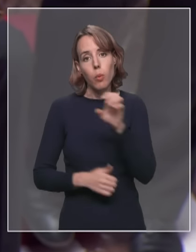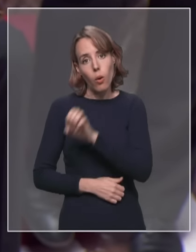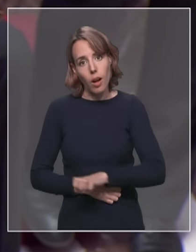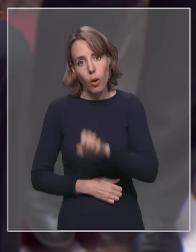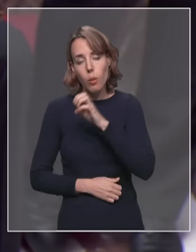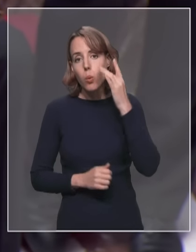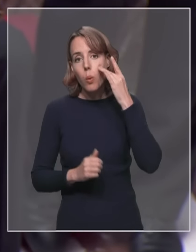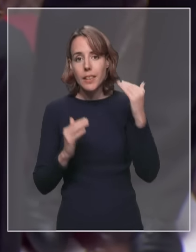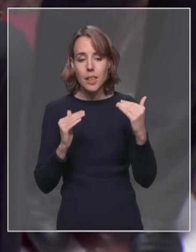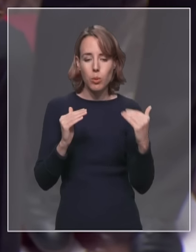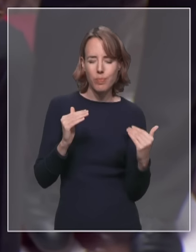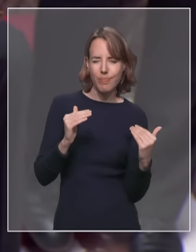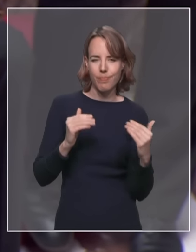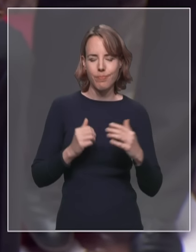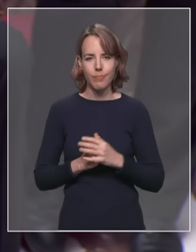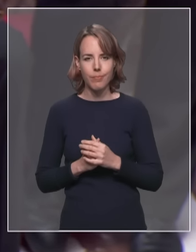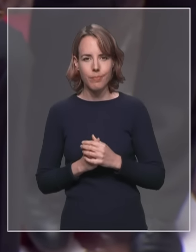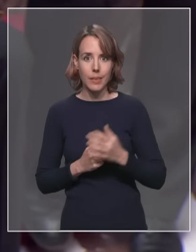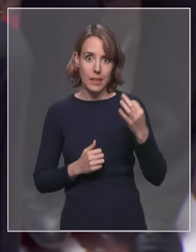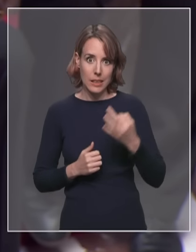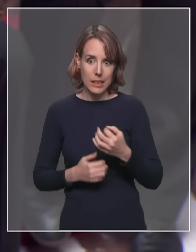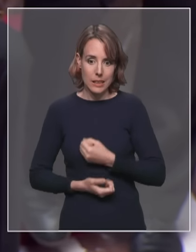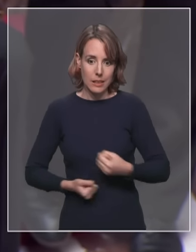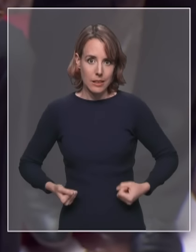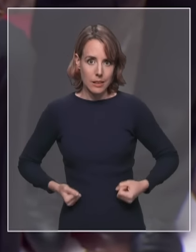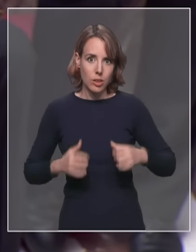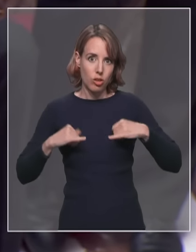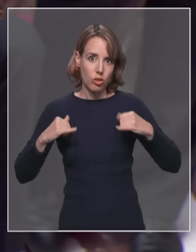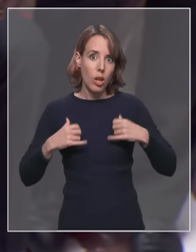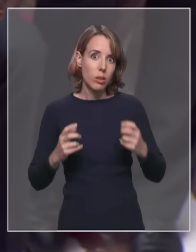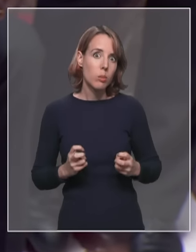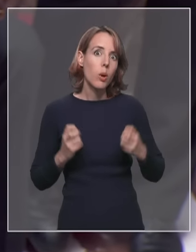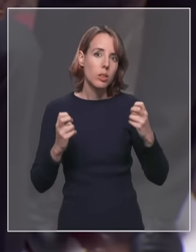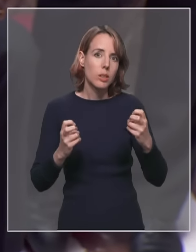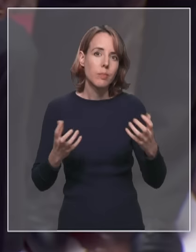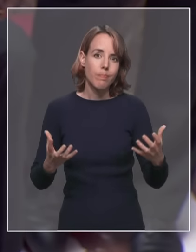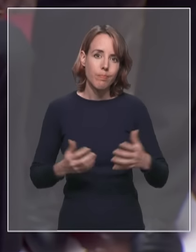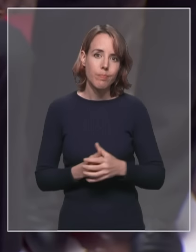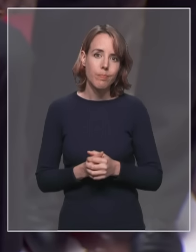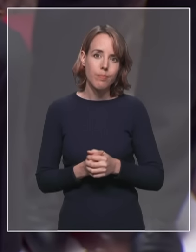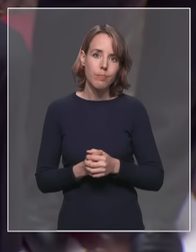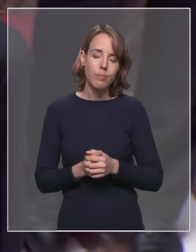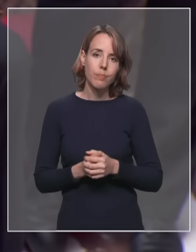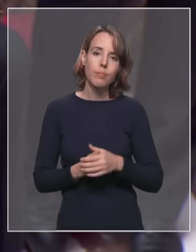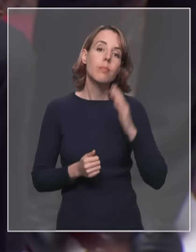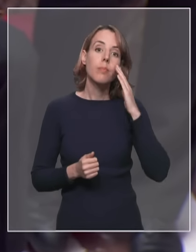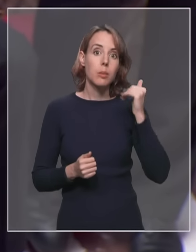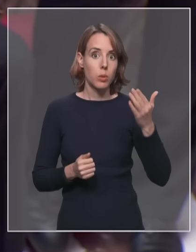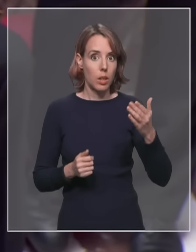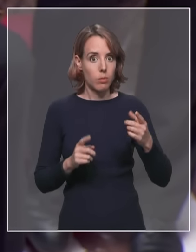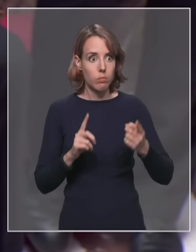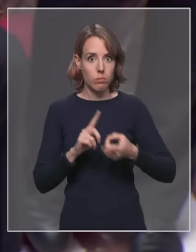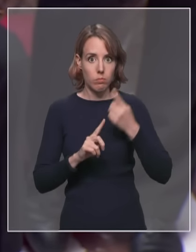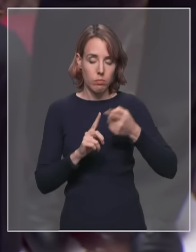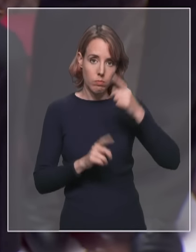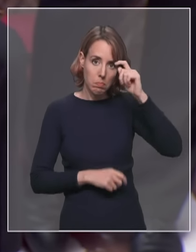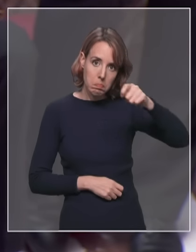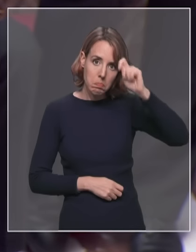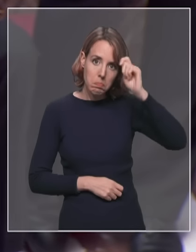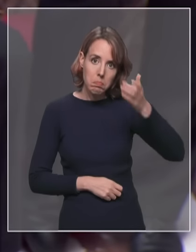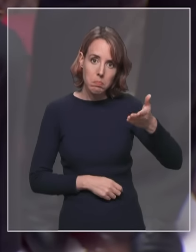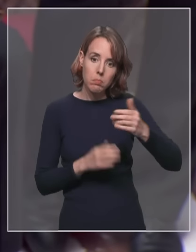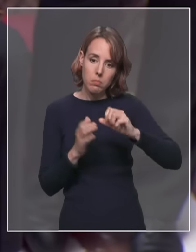c'est vrai que le taux de chômage des jeunes augmente comme vous l'avez rappelé. Et c'est pour ça qu'il faut saluer l'accord qui a été signé, enfin